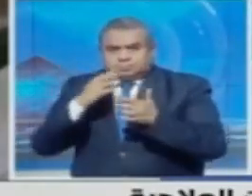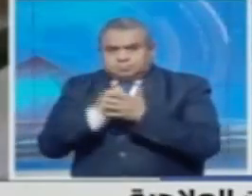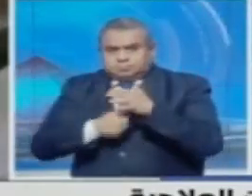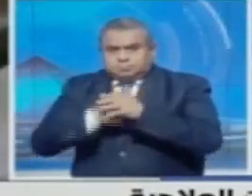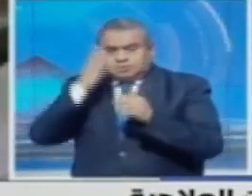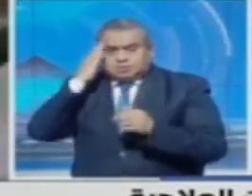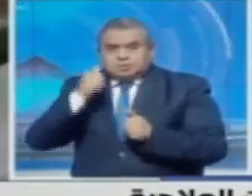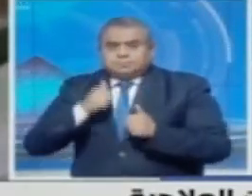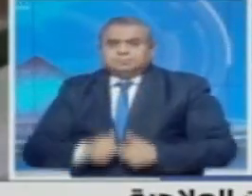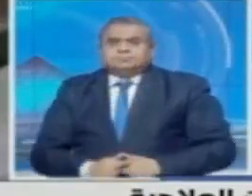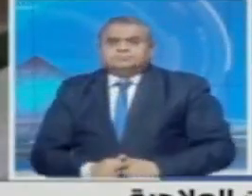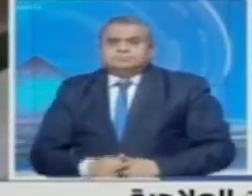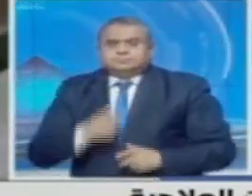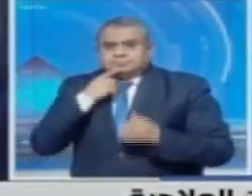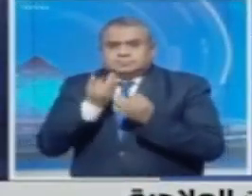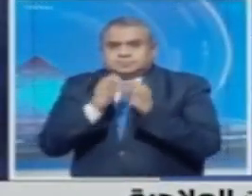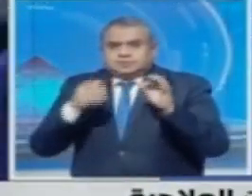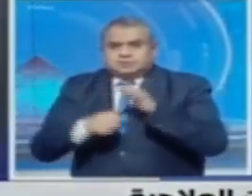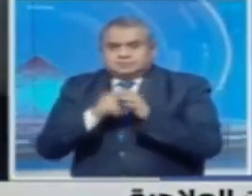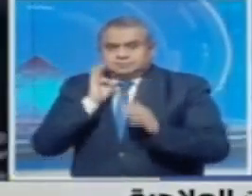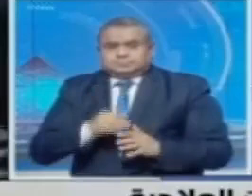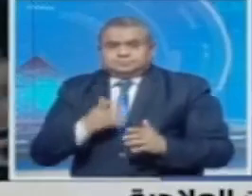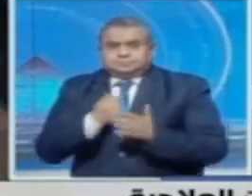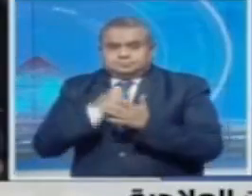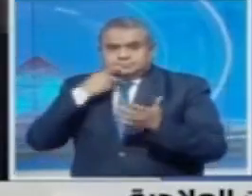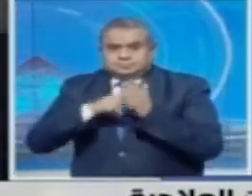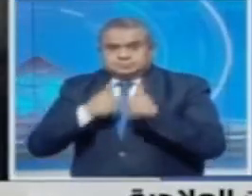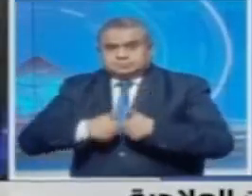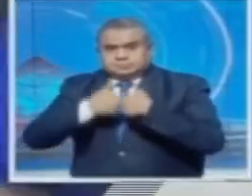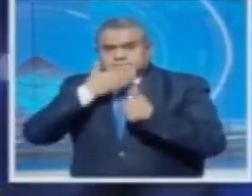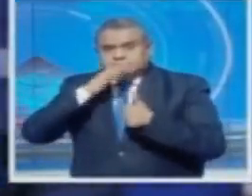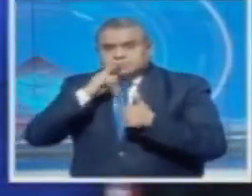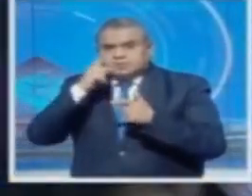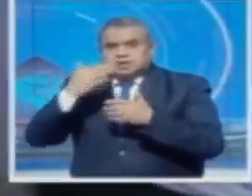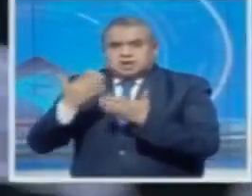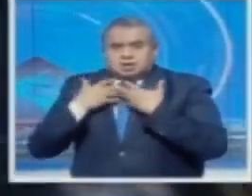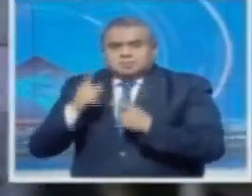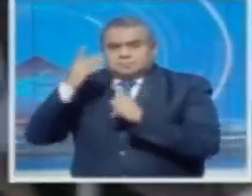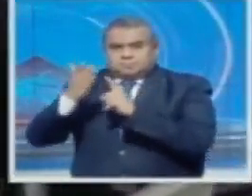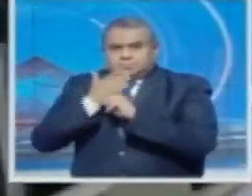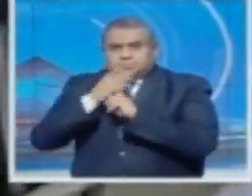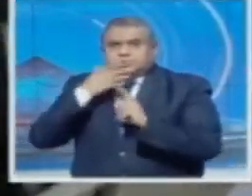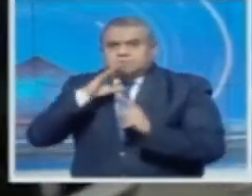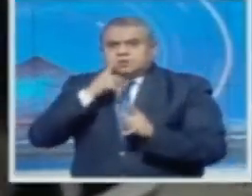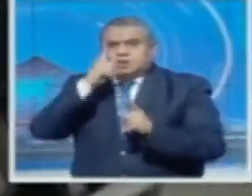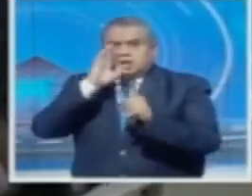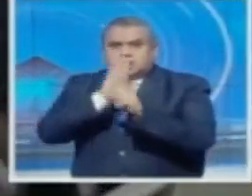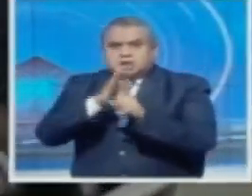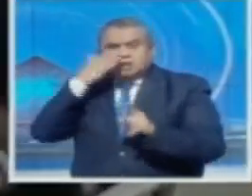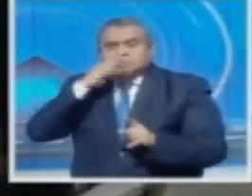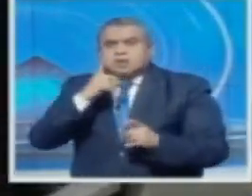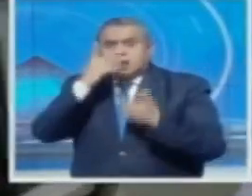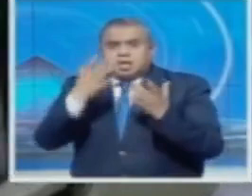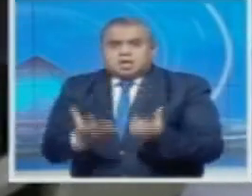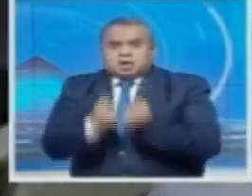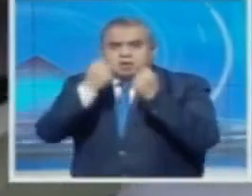والله. يعني أسوأ الله. ربنا يخليك يا دكتور، ربنا يخليك يا رب، ما حرمنيش منكم يا رب، ما